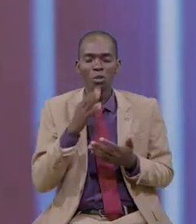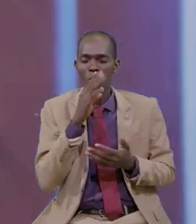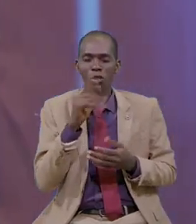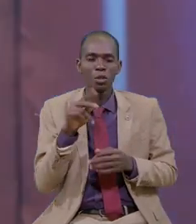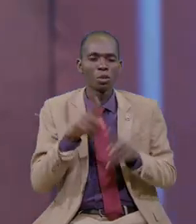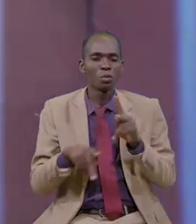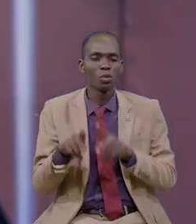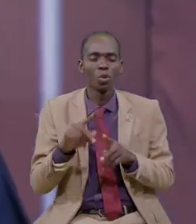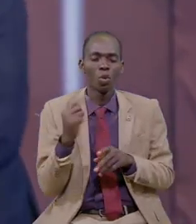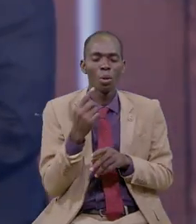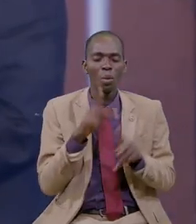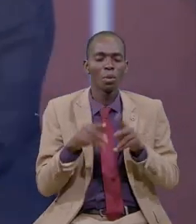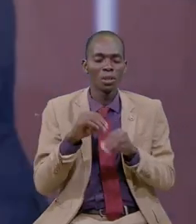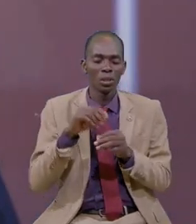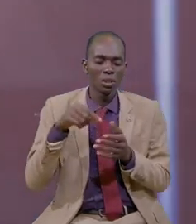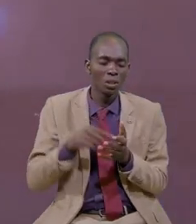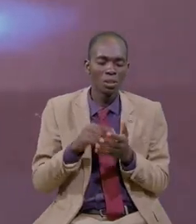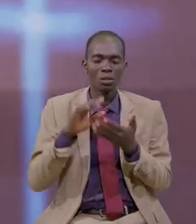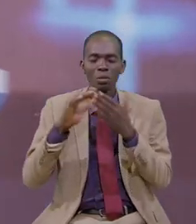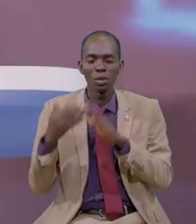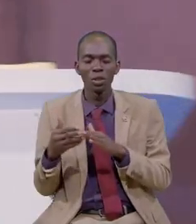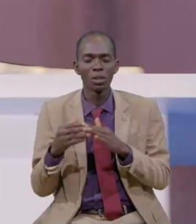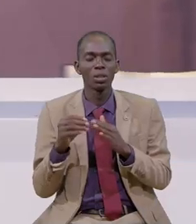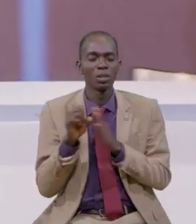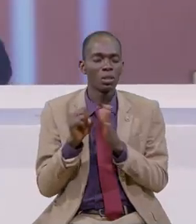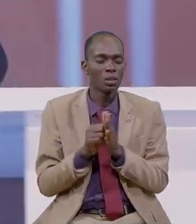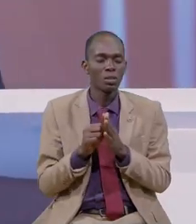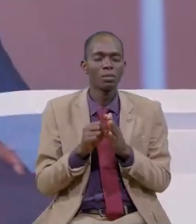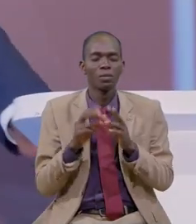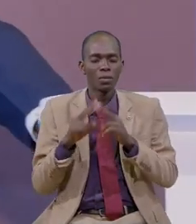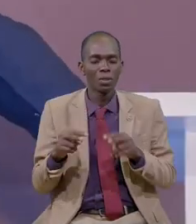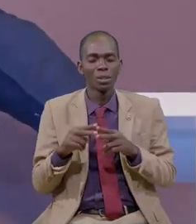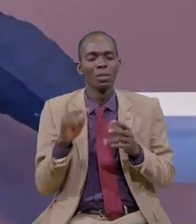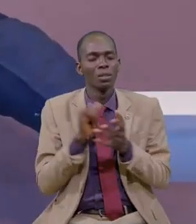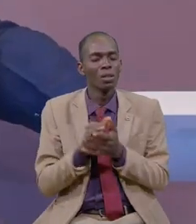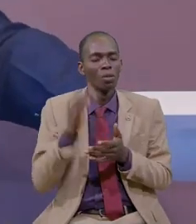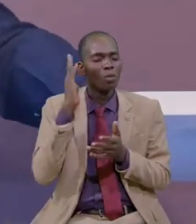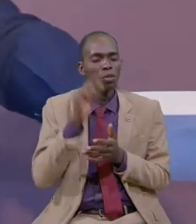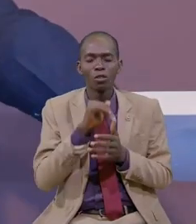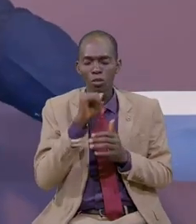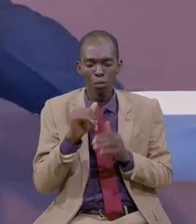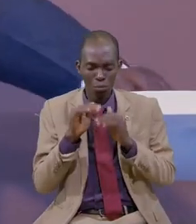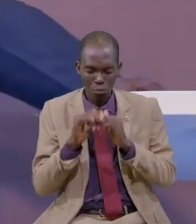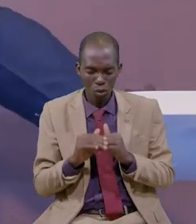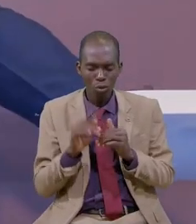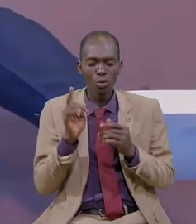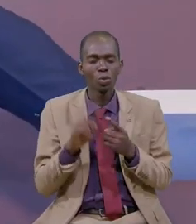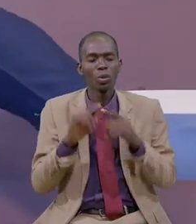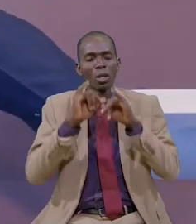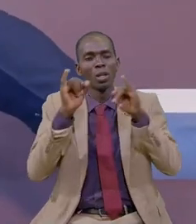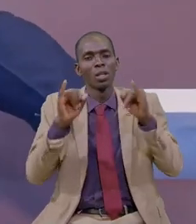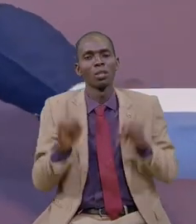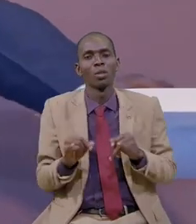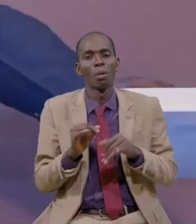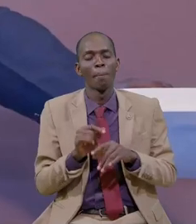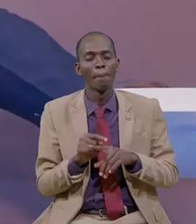ce village, dans cette tribu, qui n'allons pas fléchir devant les idoles. Tu veux mets ta fournaise, fais-le.